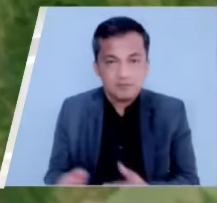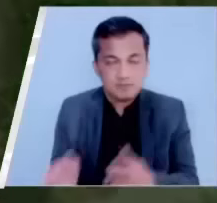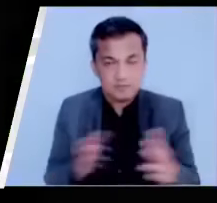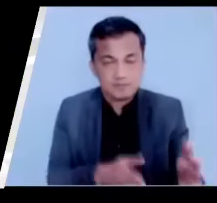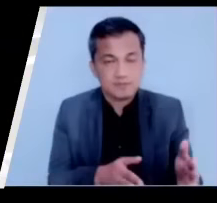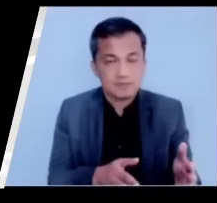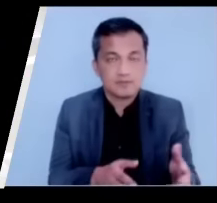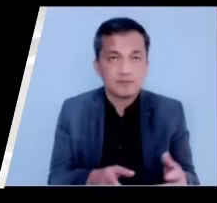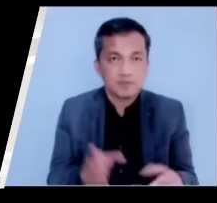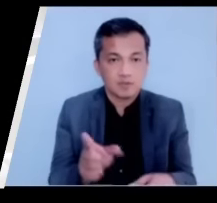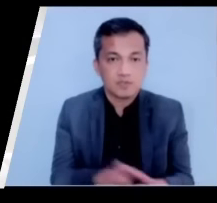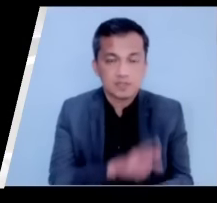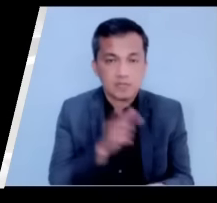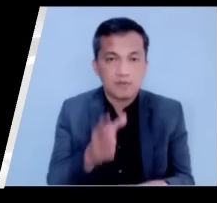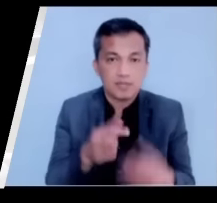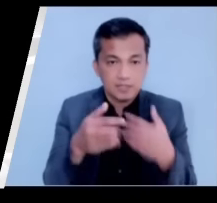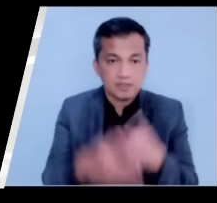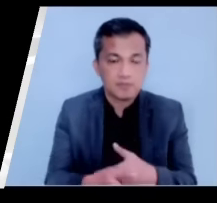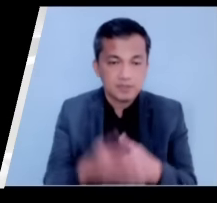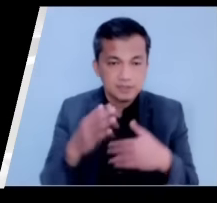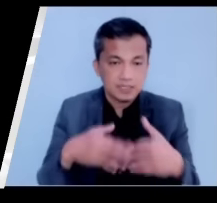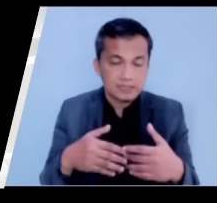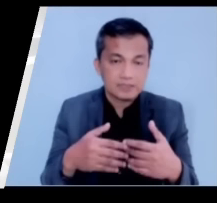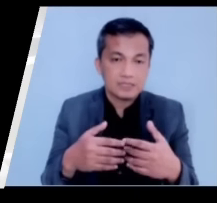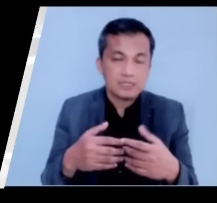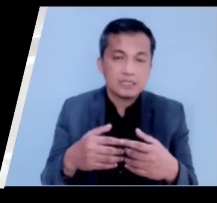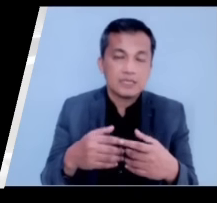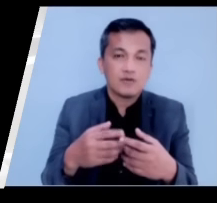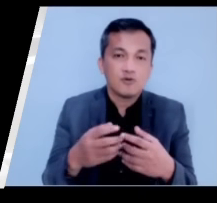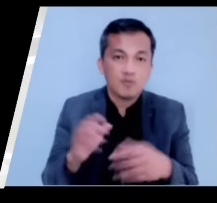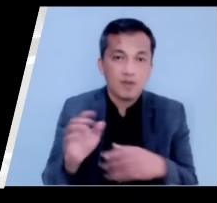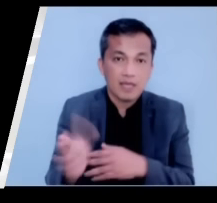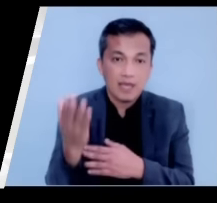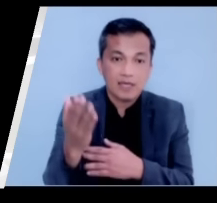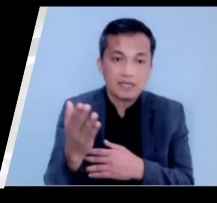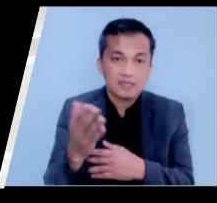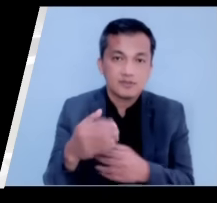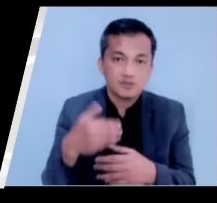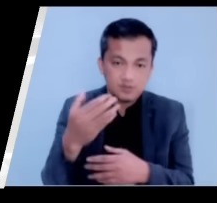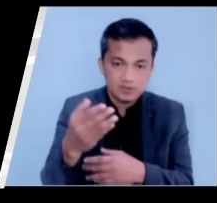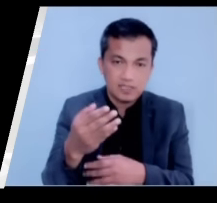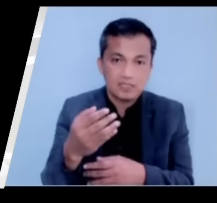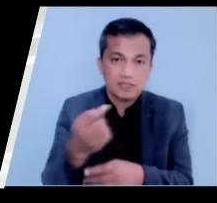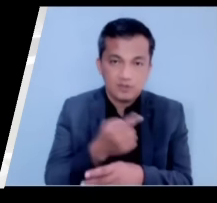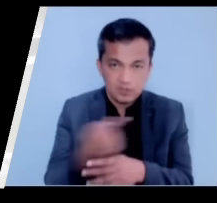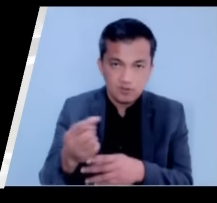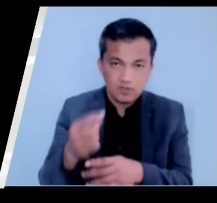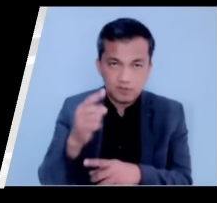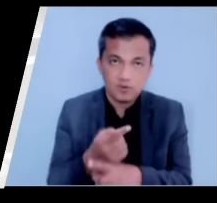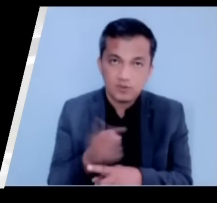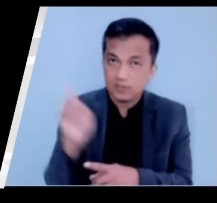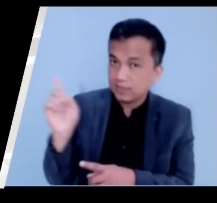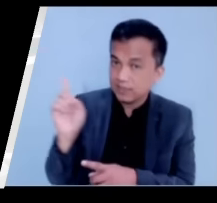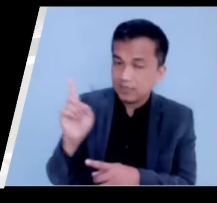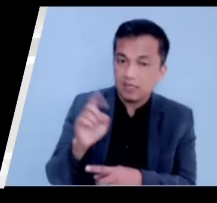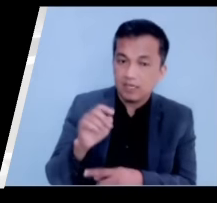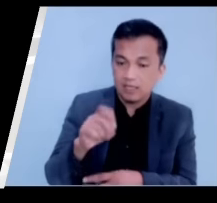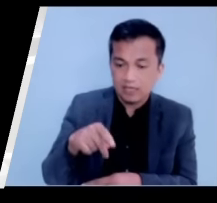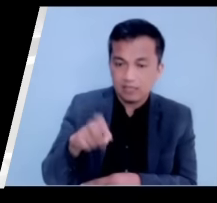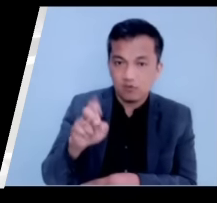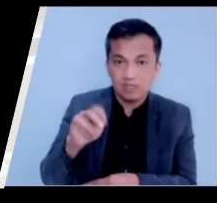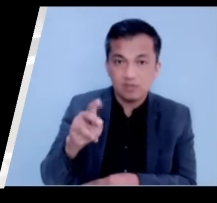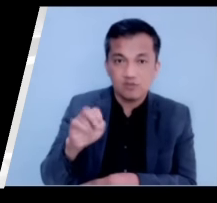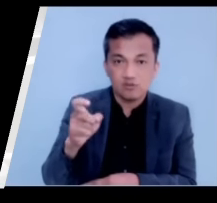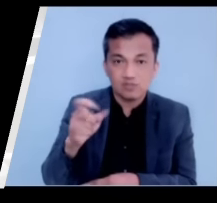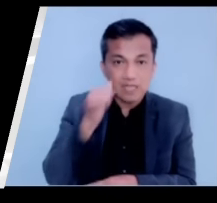na po ang gabi kesa sa araw sa mga susunod na linggo at buwan. Kasunod yan ng autumnal equinox kahapon, kung